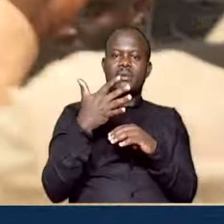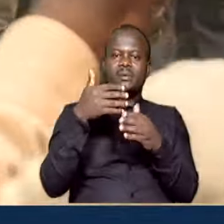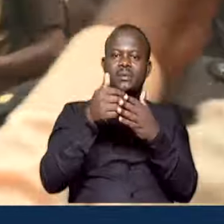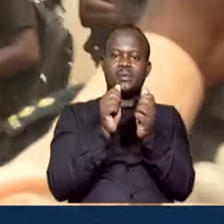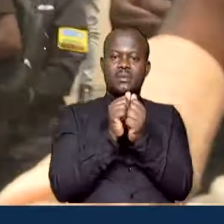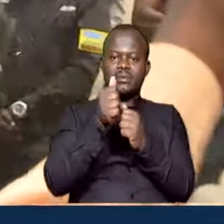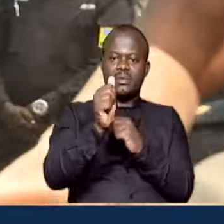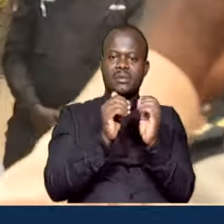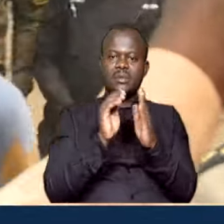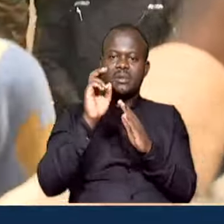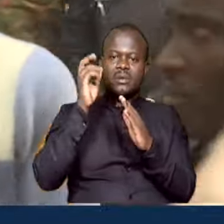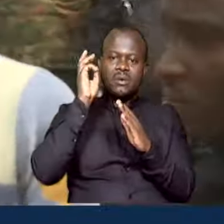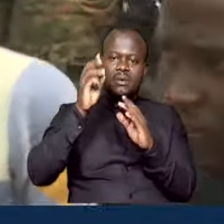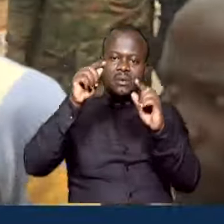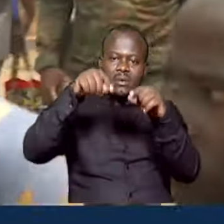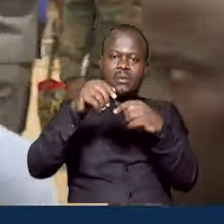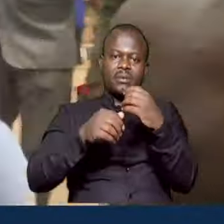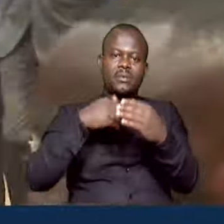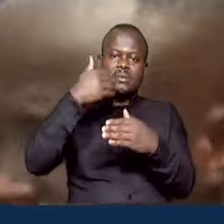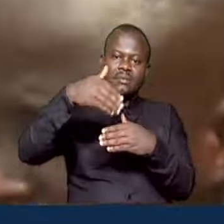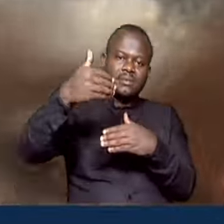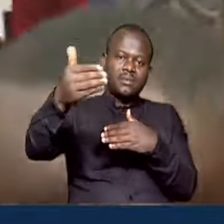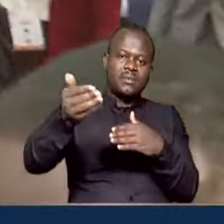niho bateganyijwe ko bazajya bitabira buri munsi muri